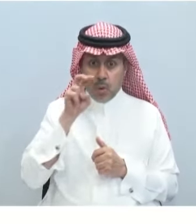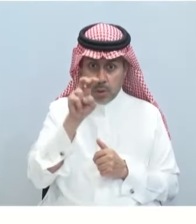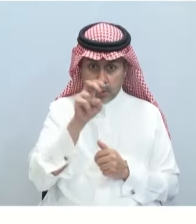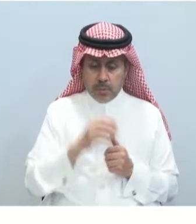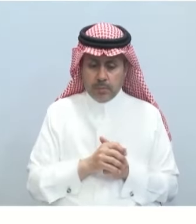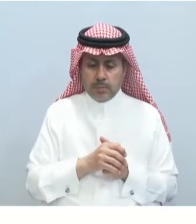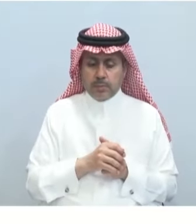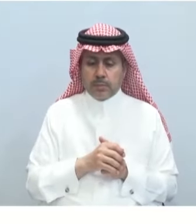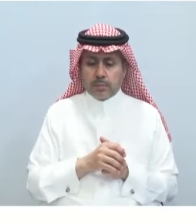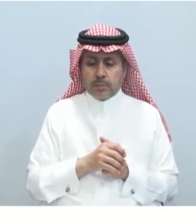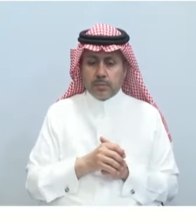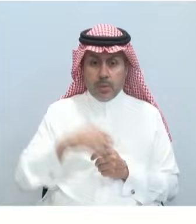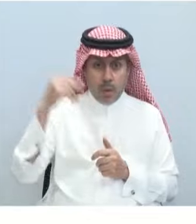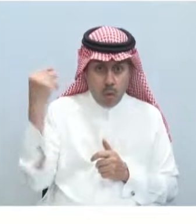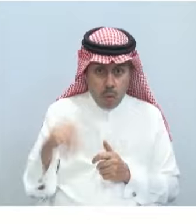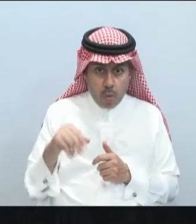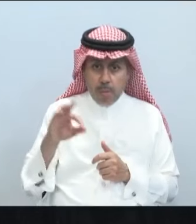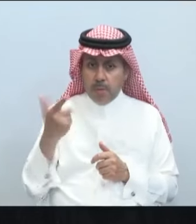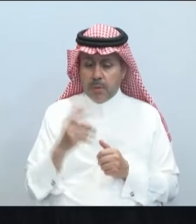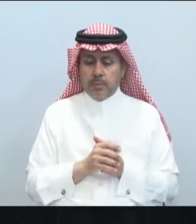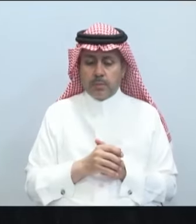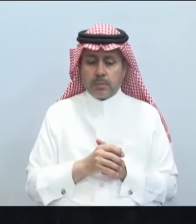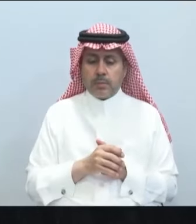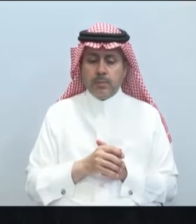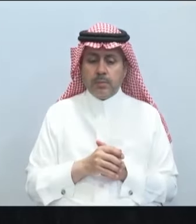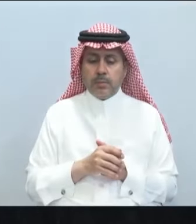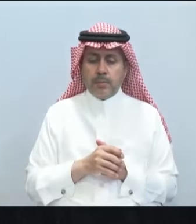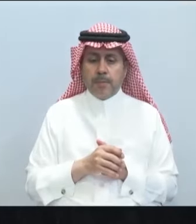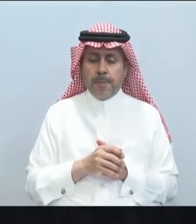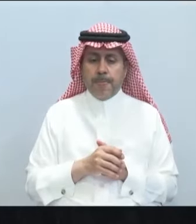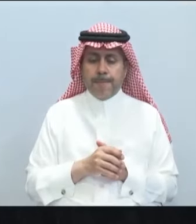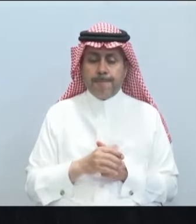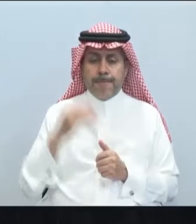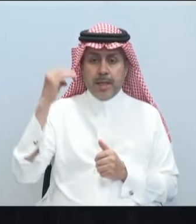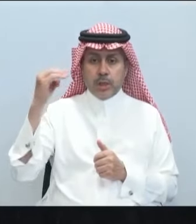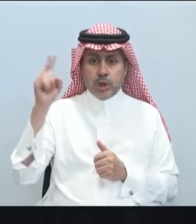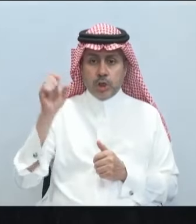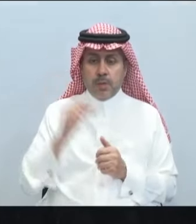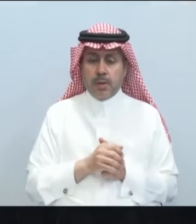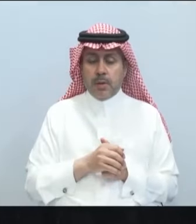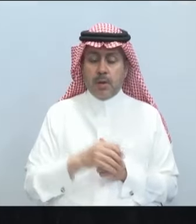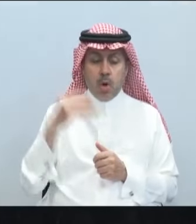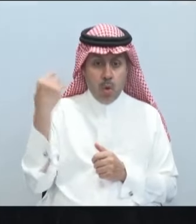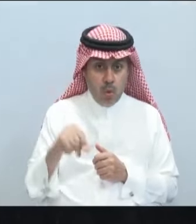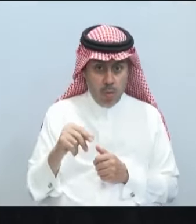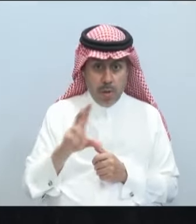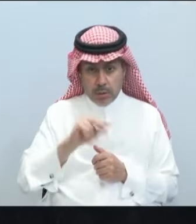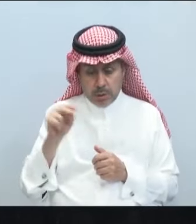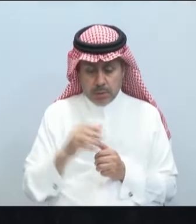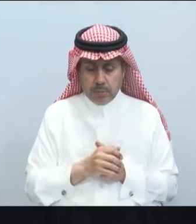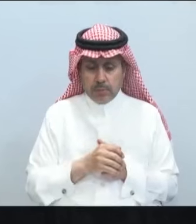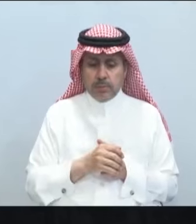معي ما هي العقوبه التي حصلت عفوا ما هي ما هو الجرم الذي حصل وما هي العقوبه التي تتناسب مع